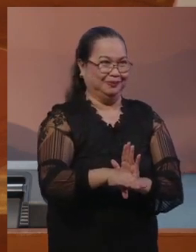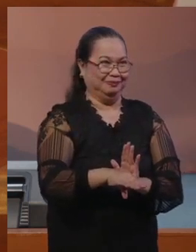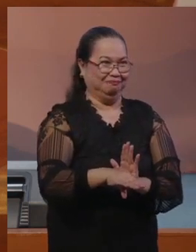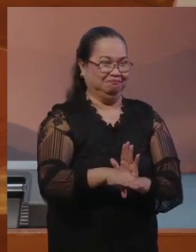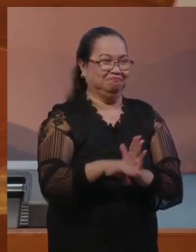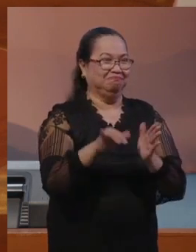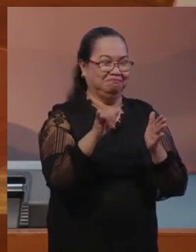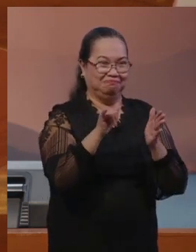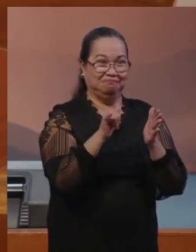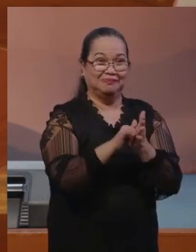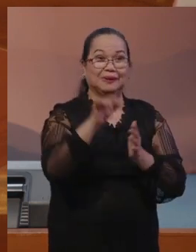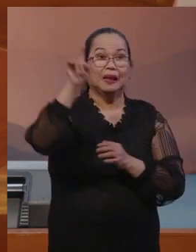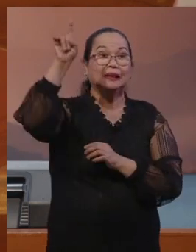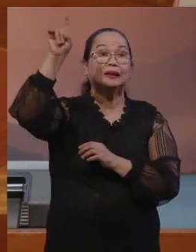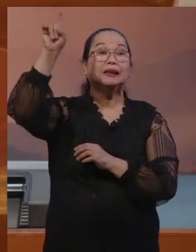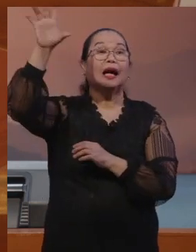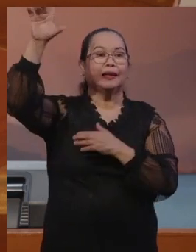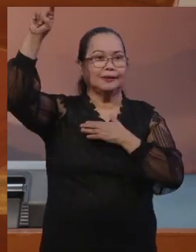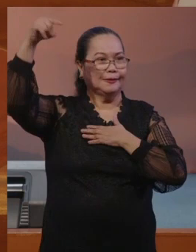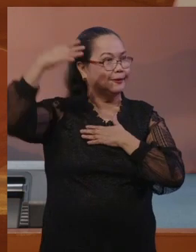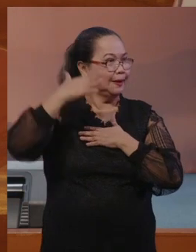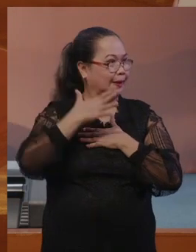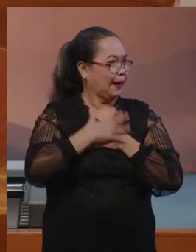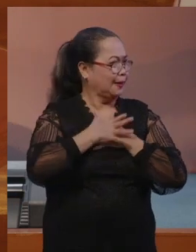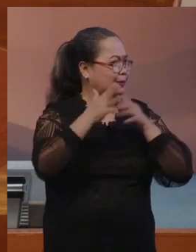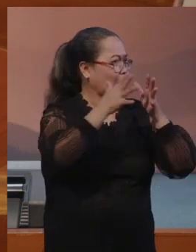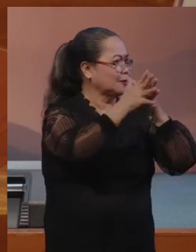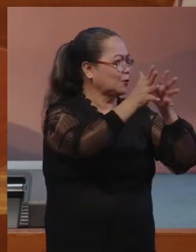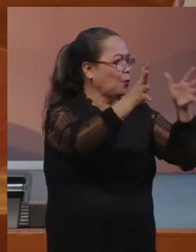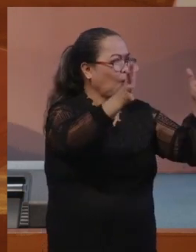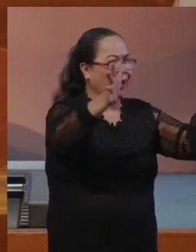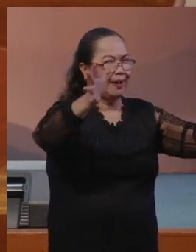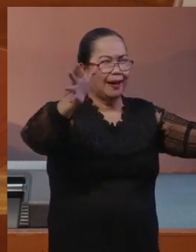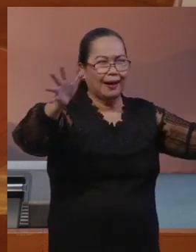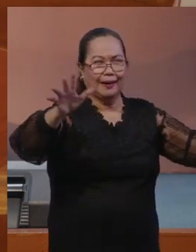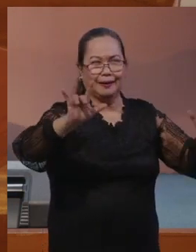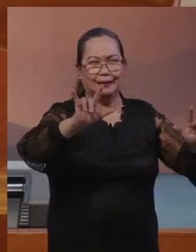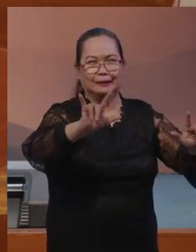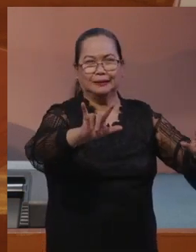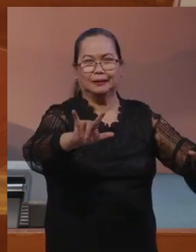Ganyang kalawak ang grasya ng ating Panginoon.